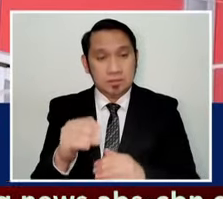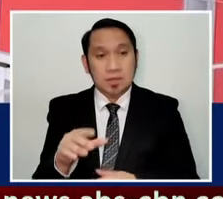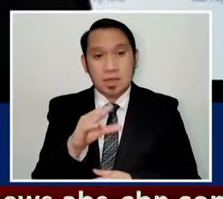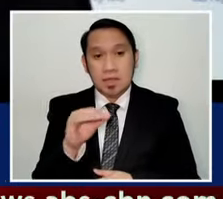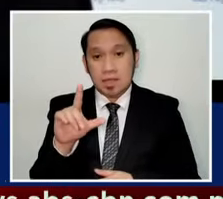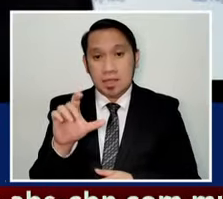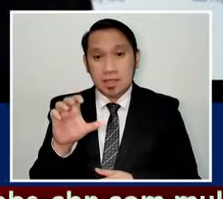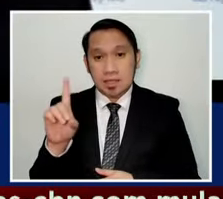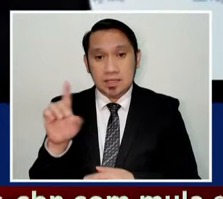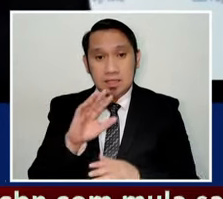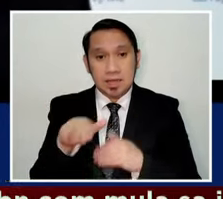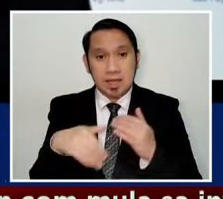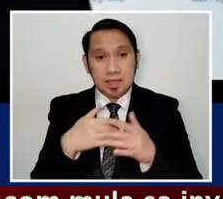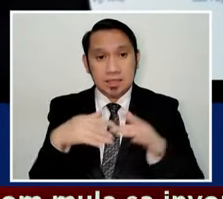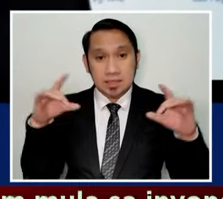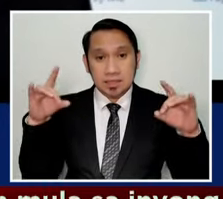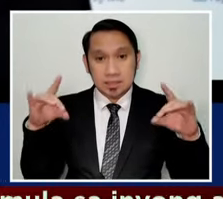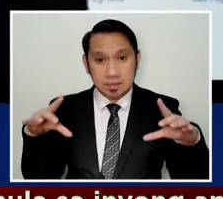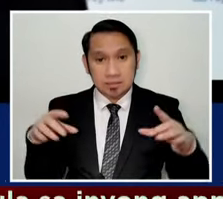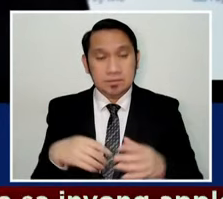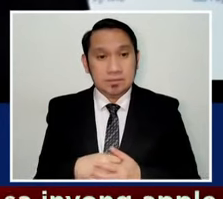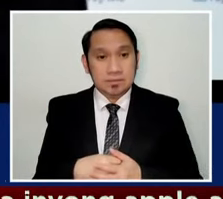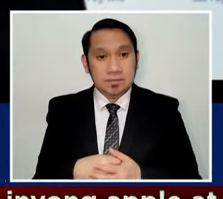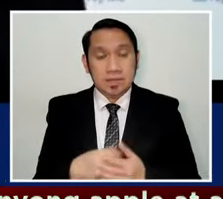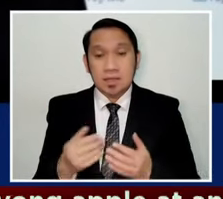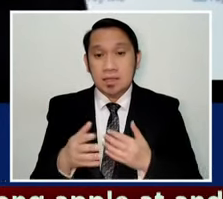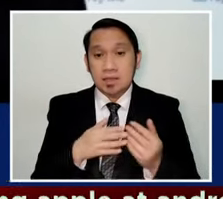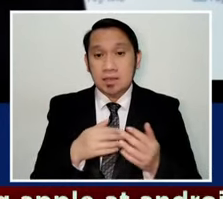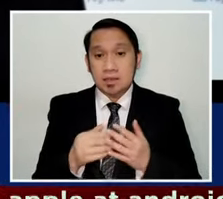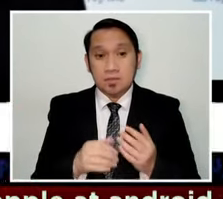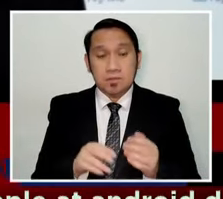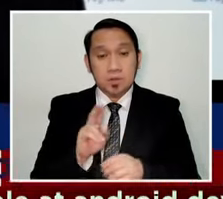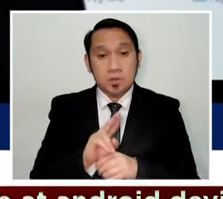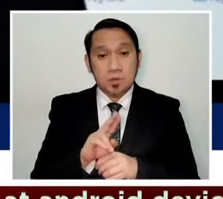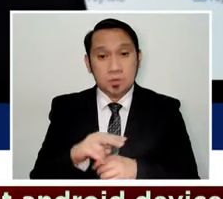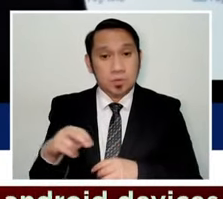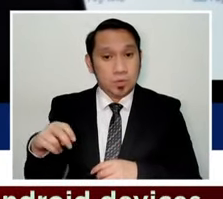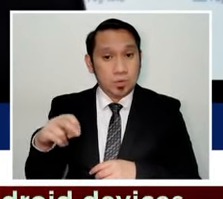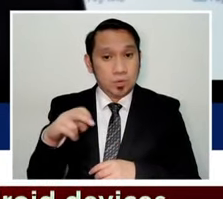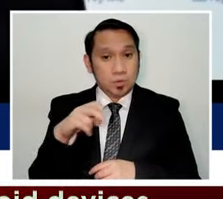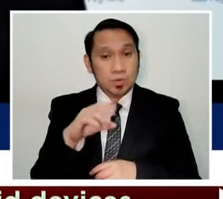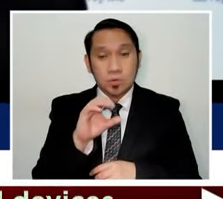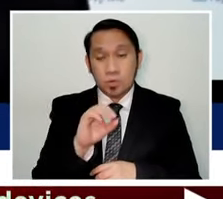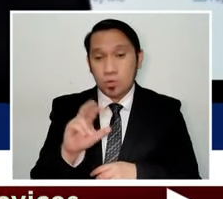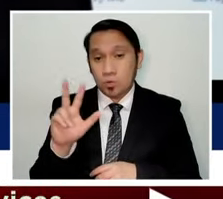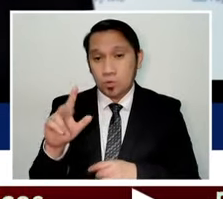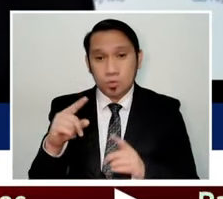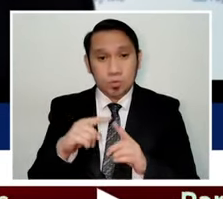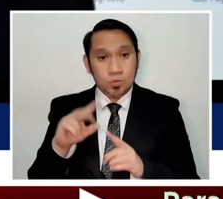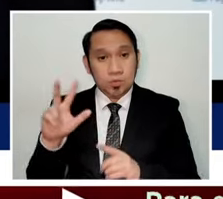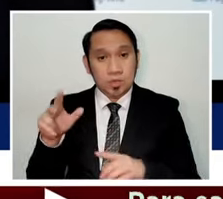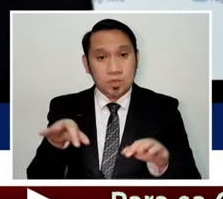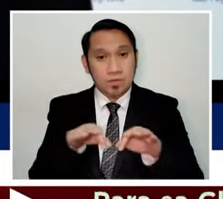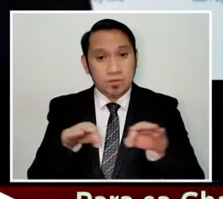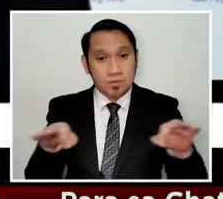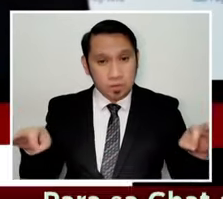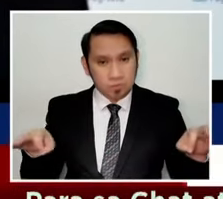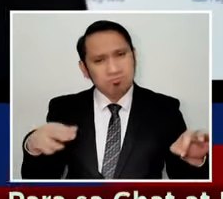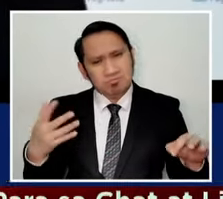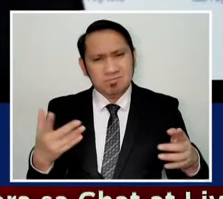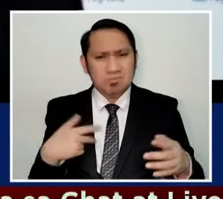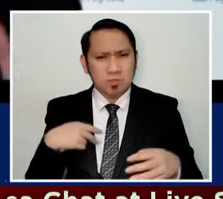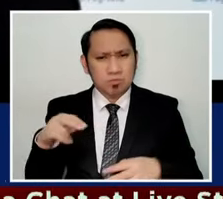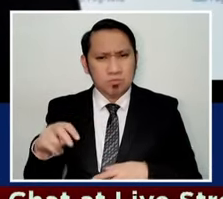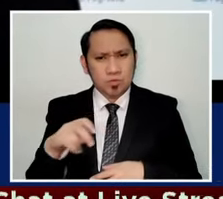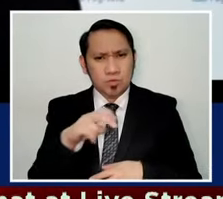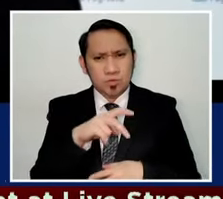ilaw. Pati yung paggamit ng stairs kung 2 or 3 floors lang naman yung aakyatin. So ito yung mga